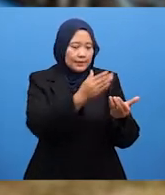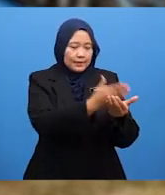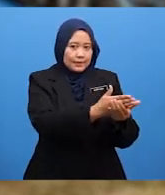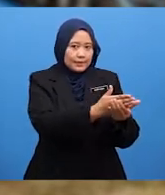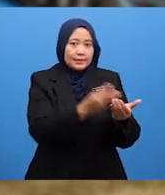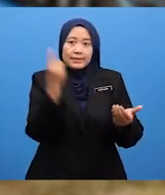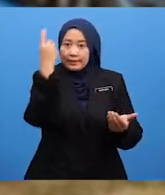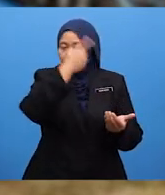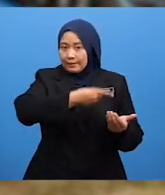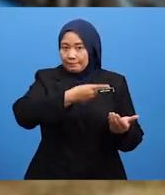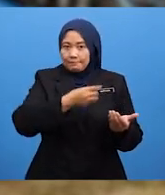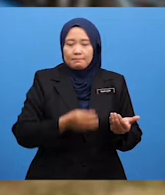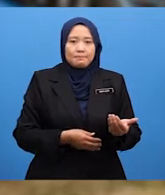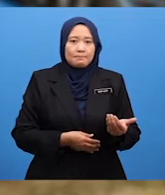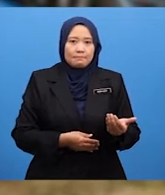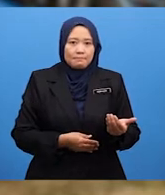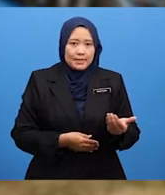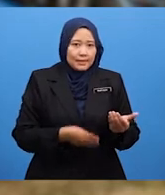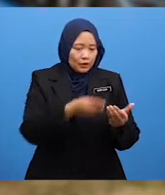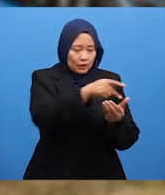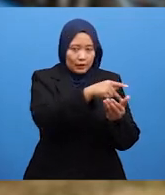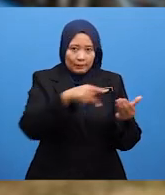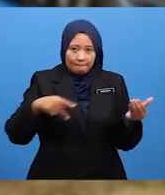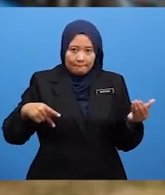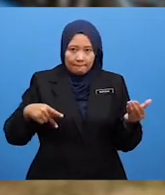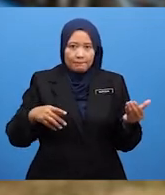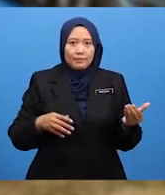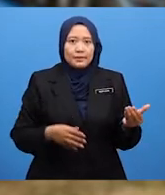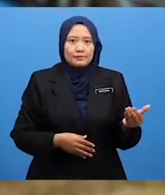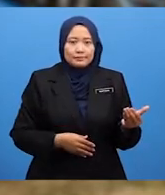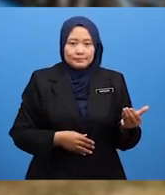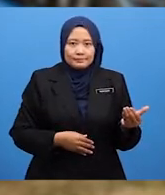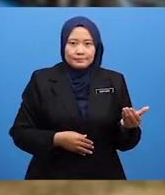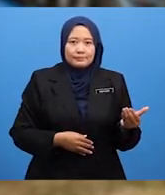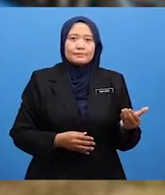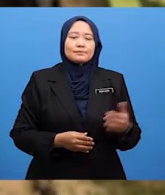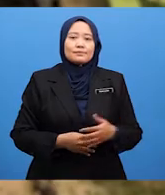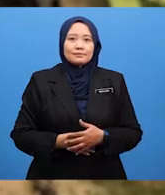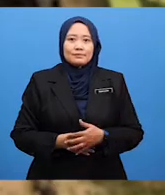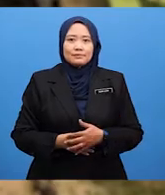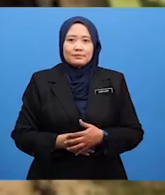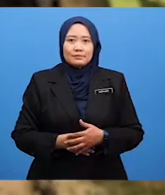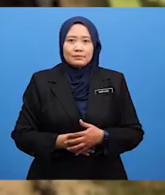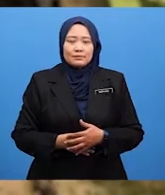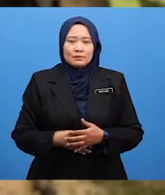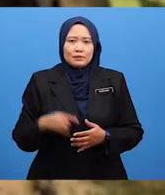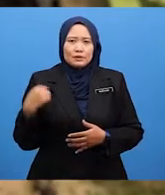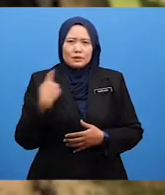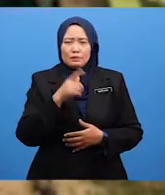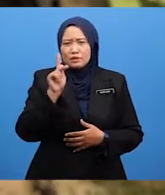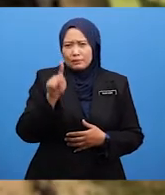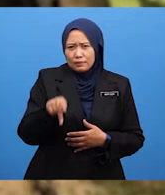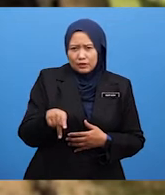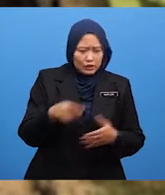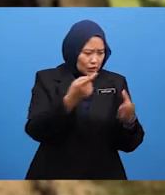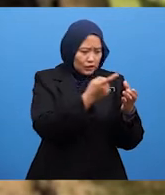depan papan jejari dengan kedudukan yang lurus menegak. Jadi kita harus memastikan jari ibu